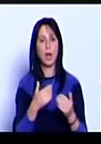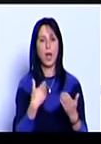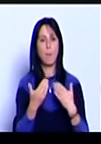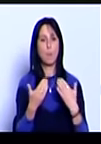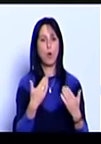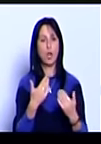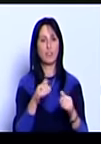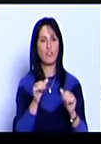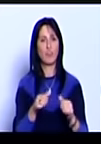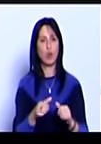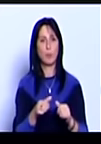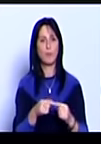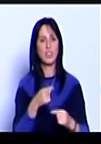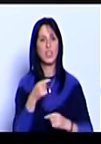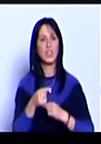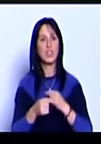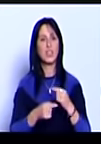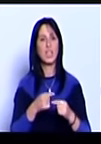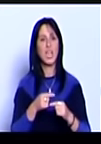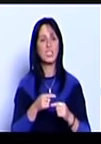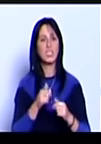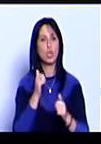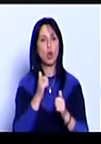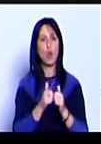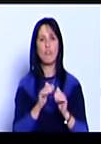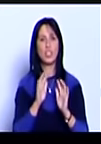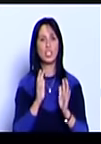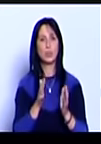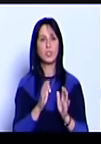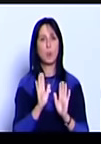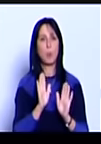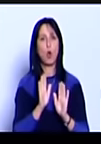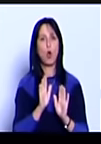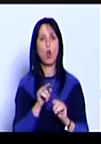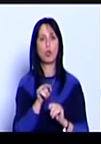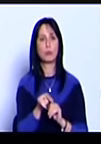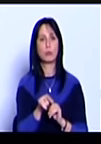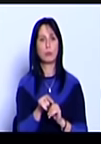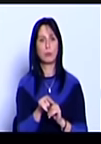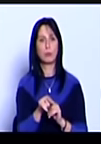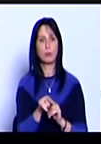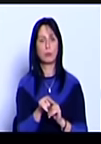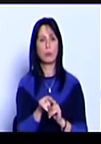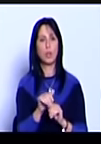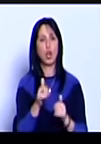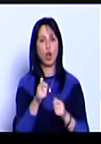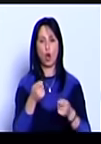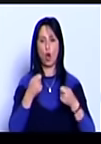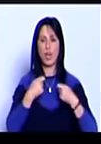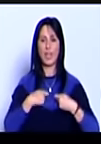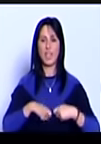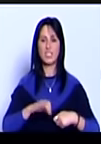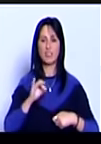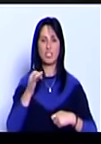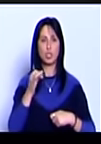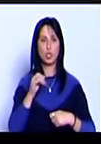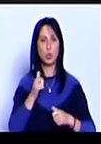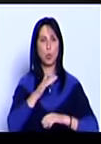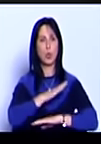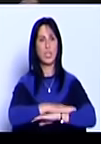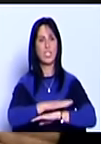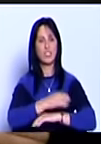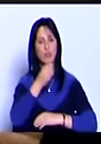ფორმები. ტრადიცია ყველა შემთხვევაში არ გულისხმობს მხოლოდ იმას, როგორ გეცვა ისტორიულად, როგორ